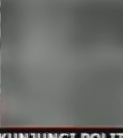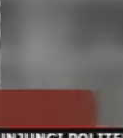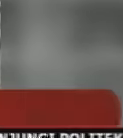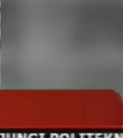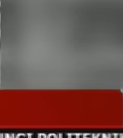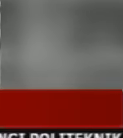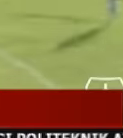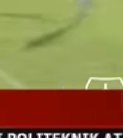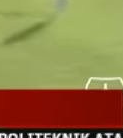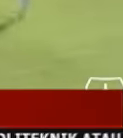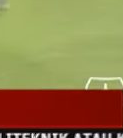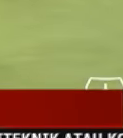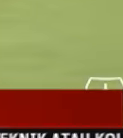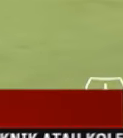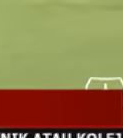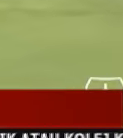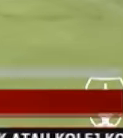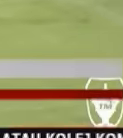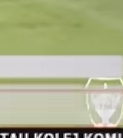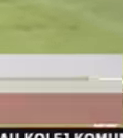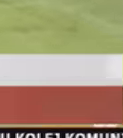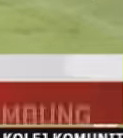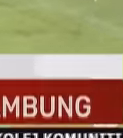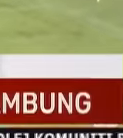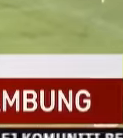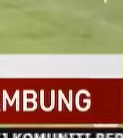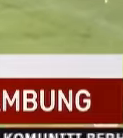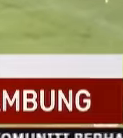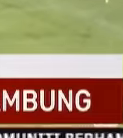Tak tinggalkan penyu sertai Tok Gajah.